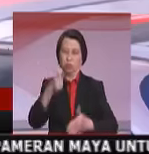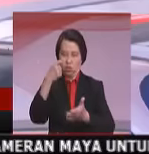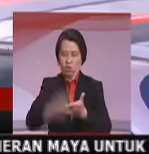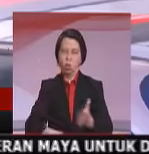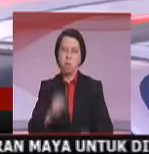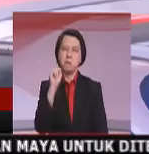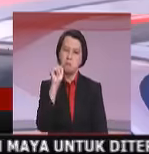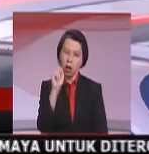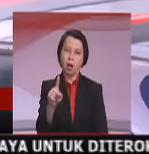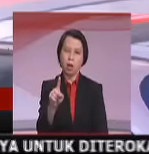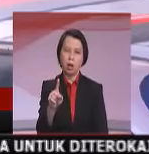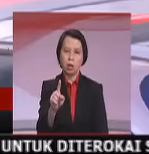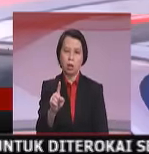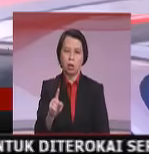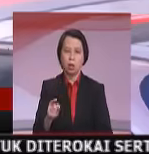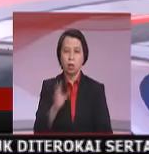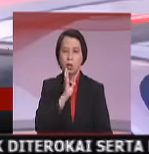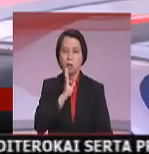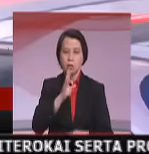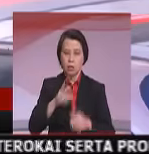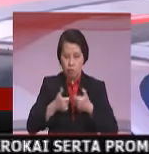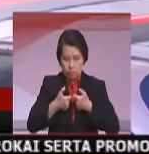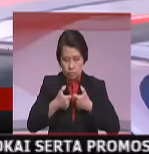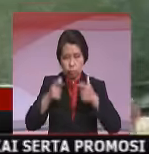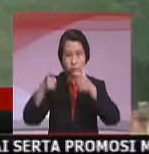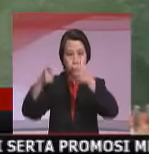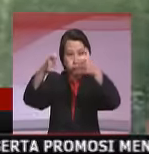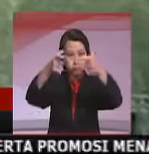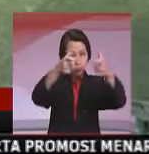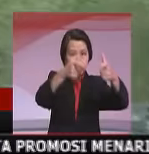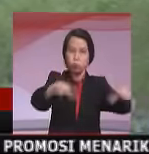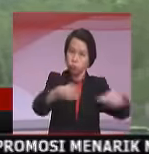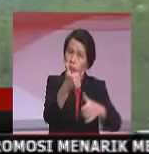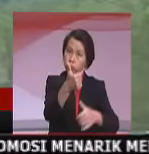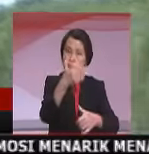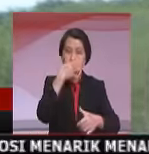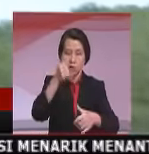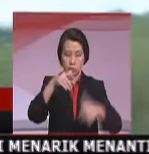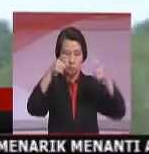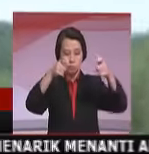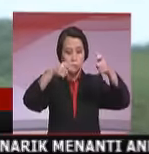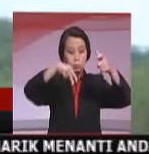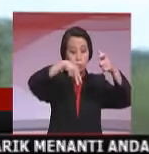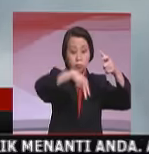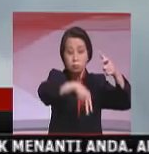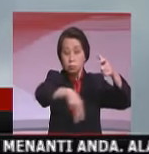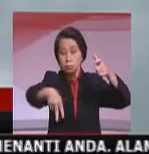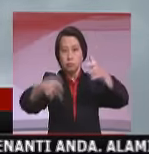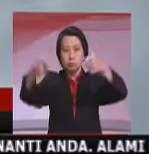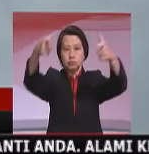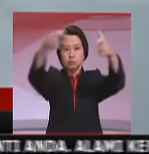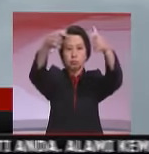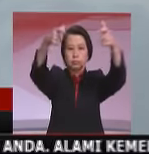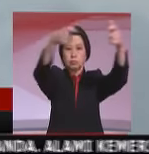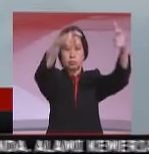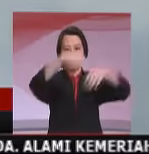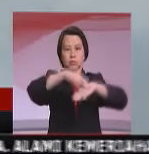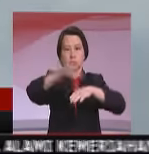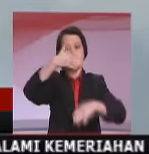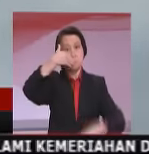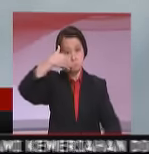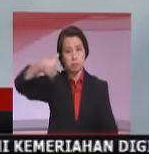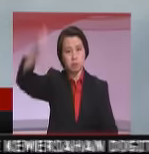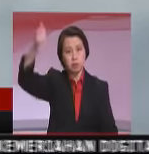kos yang sangat tinggi. Penambahan jumlah drone perlu dilakukan segera bagi membolehkan pemantauan sepanjang negara melalui udara menjadi lebih